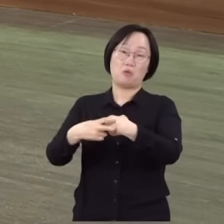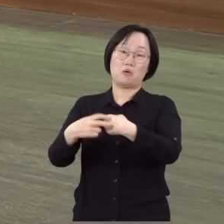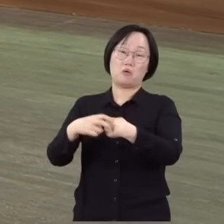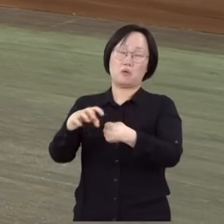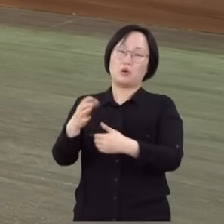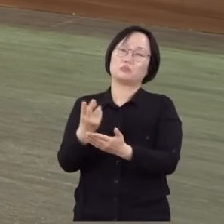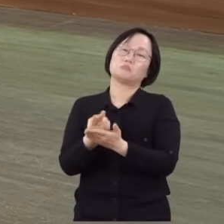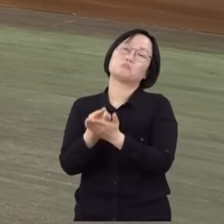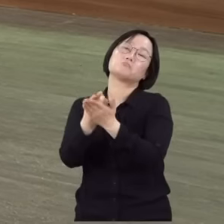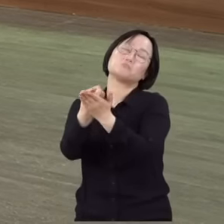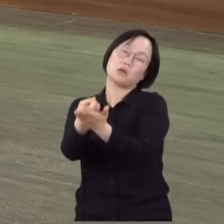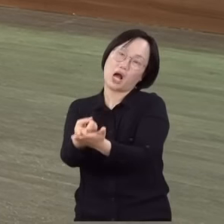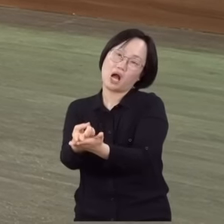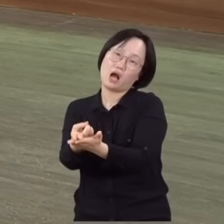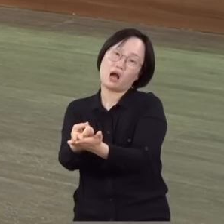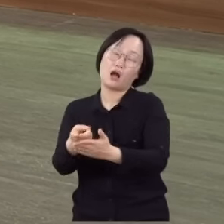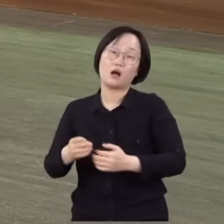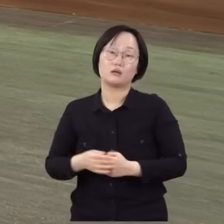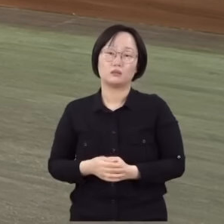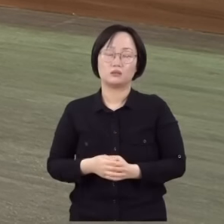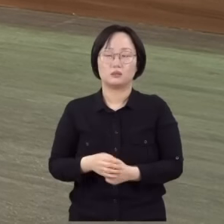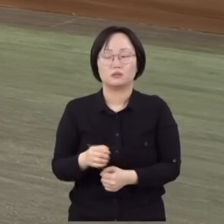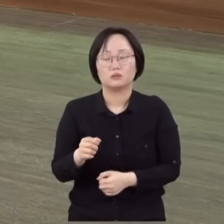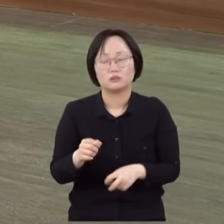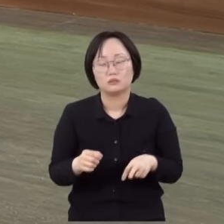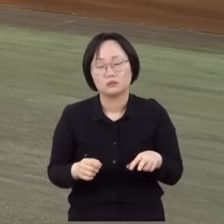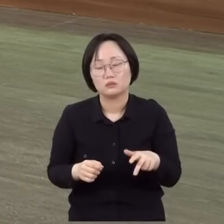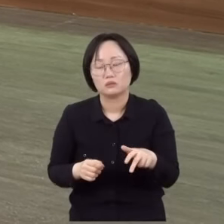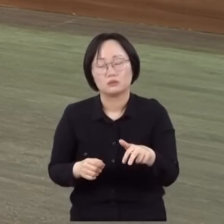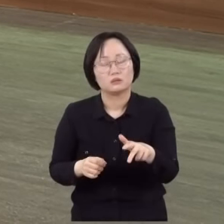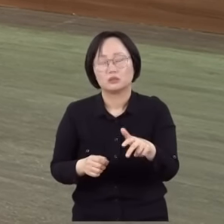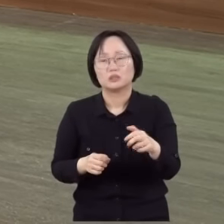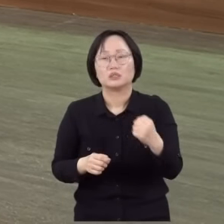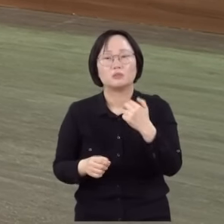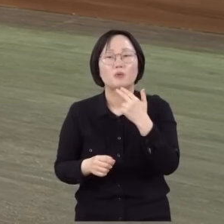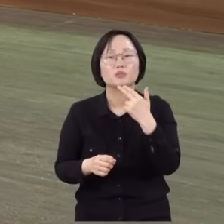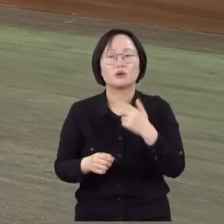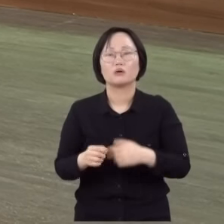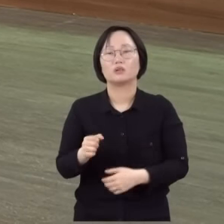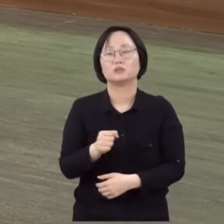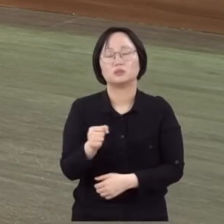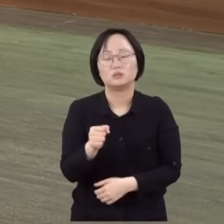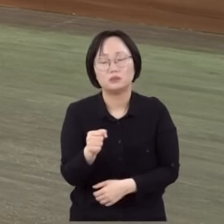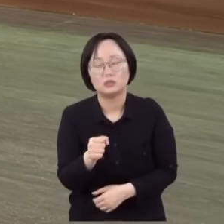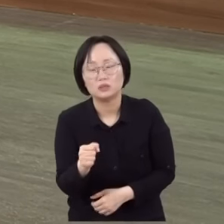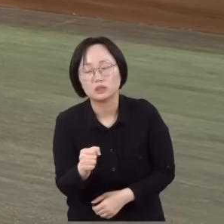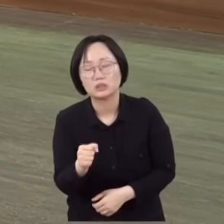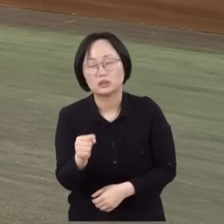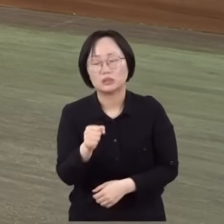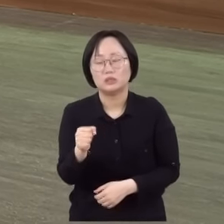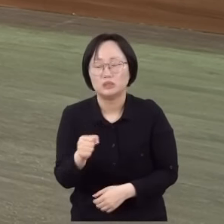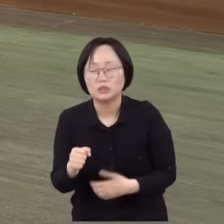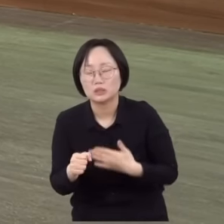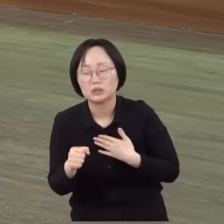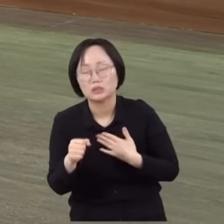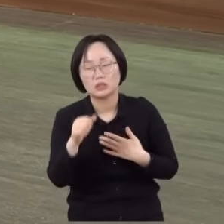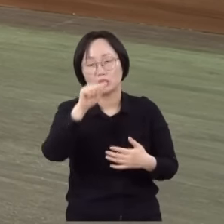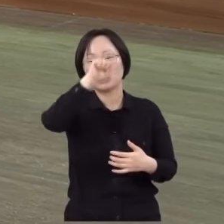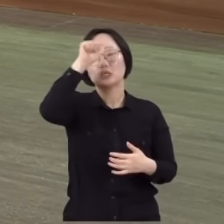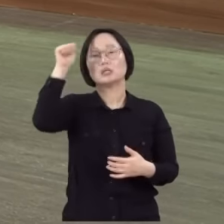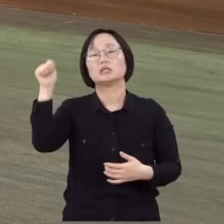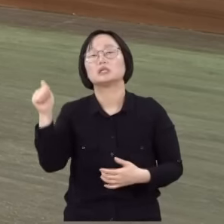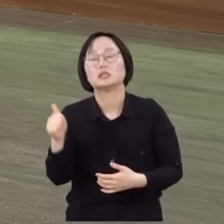기도 힘들어서 지팡이를 짓고 이제 인생의 마지막이다 생각하고